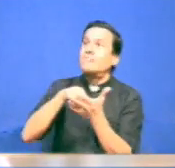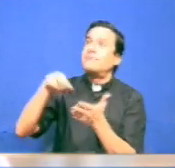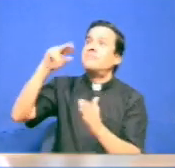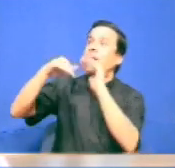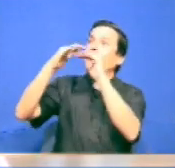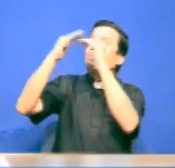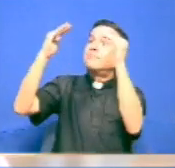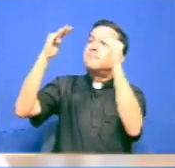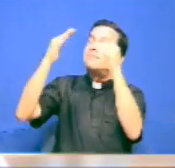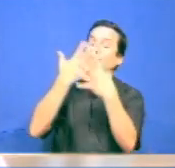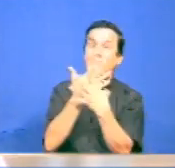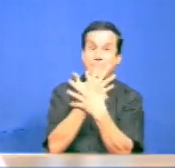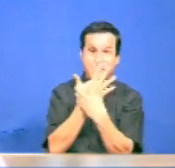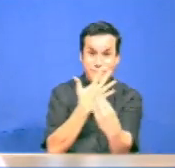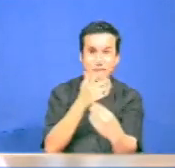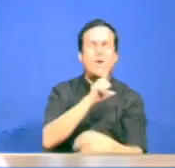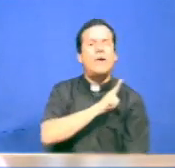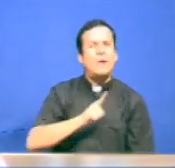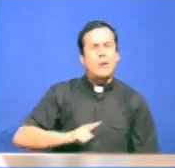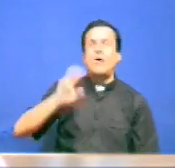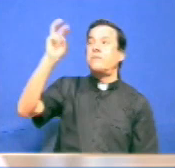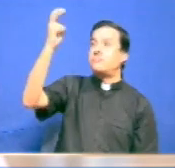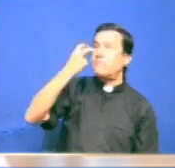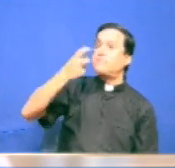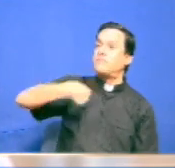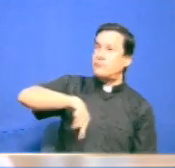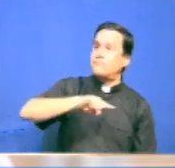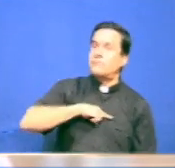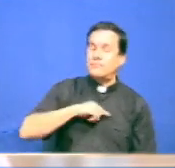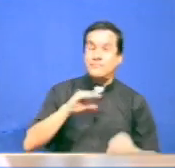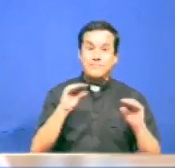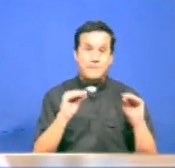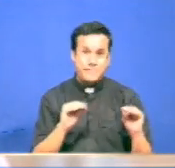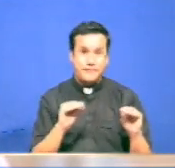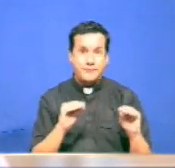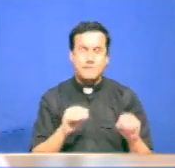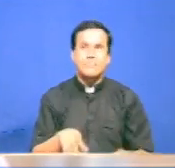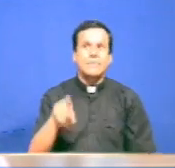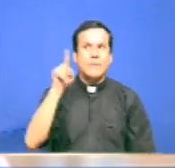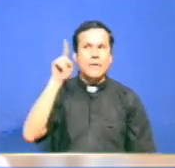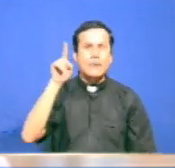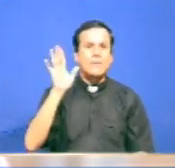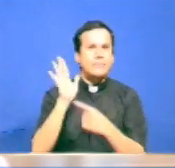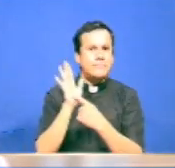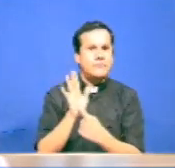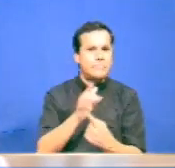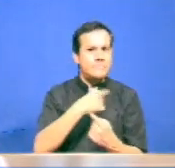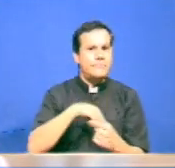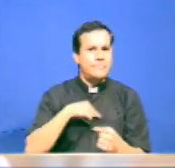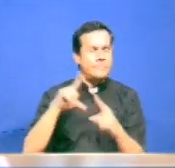Bwana utusikie. Tunakuomba utusikie. Unajionyesha kwetu kupitia kwa neno